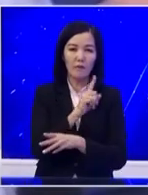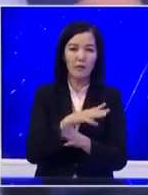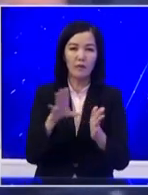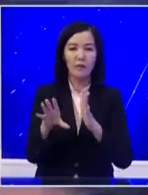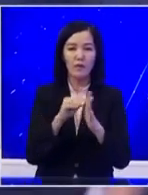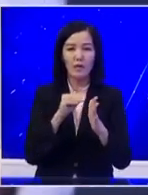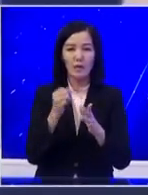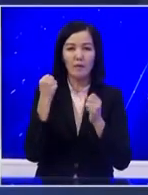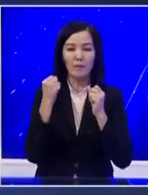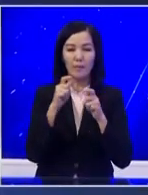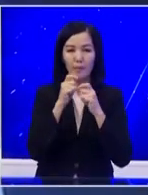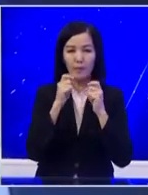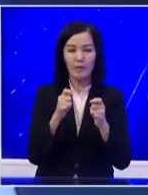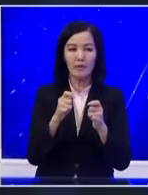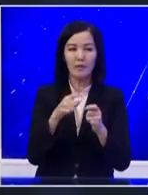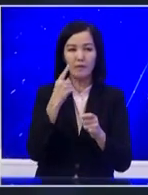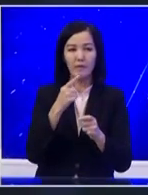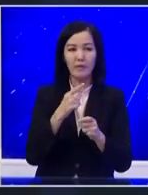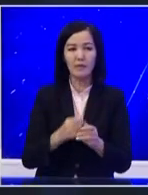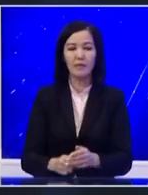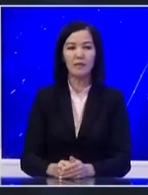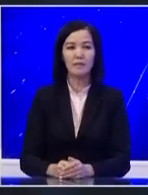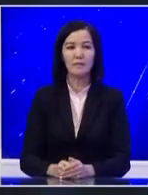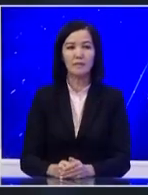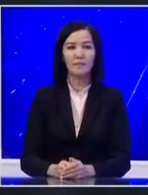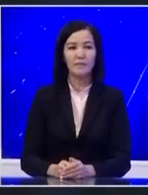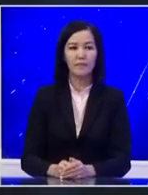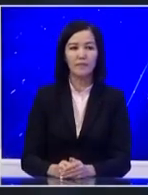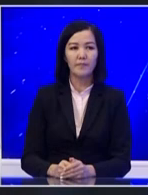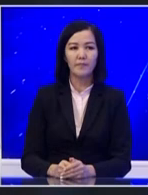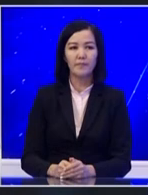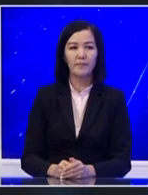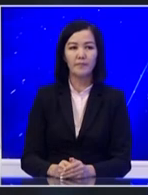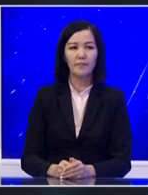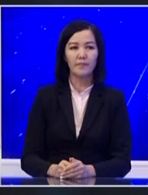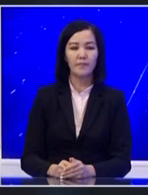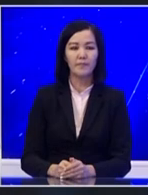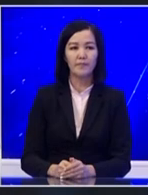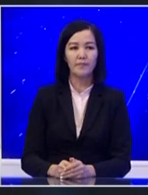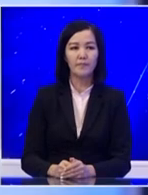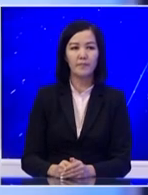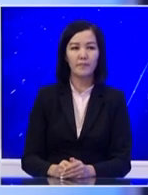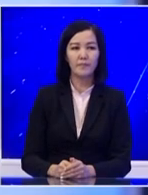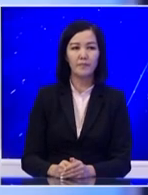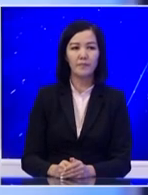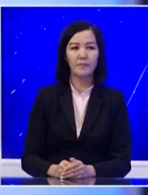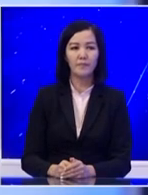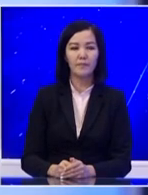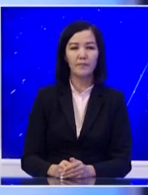такую награду», – делится эмоциями она. Мен студент был диплом алып тәжірибеге келген кезде, ең алғаш айтып оңайға